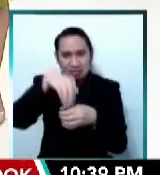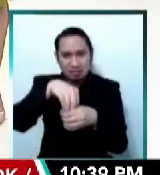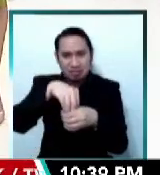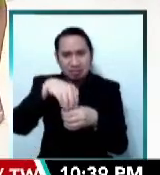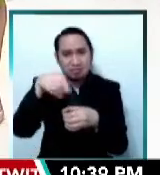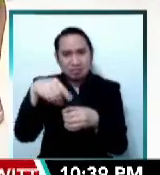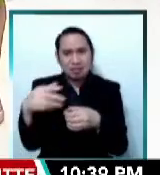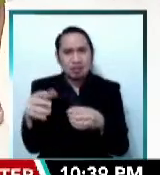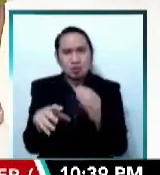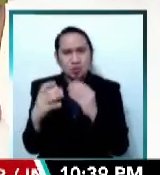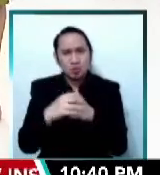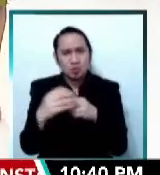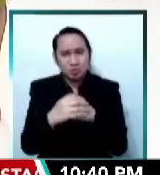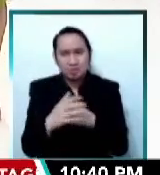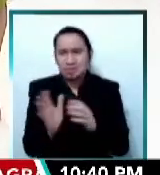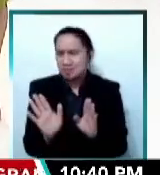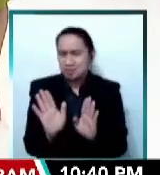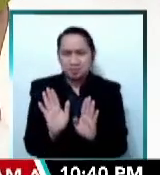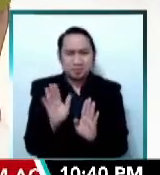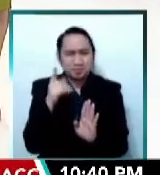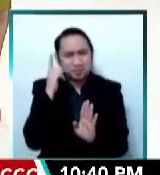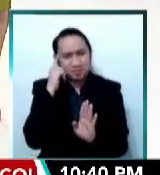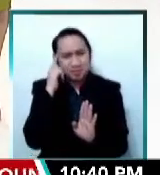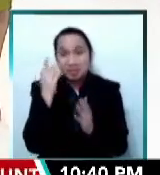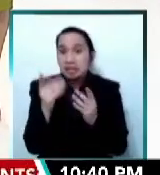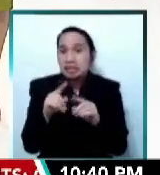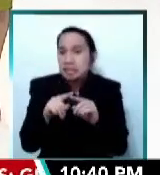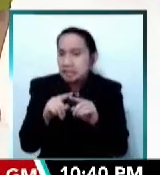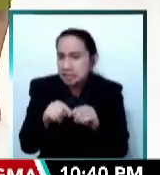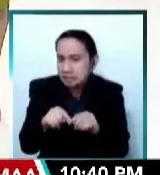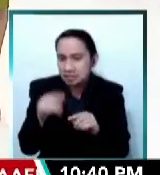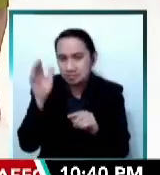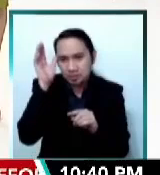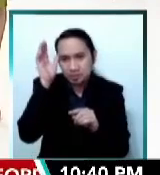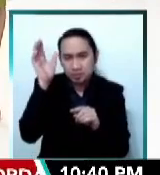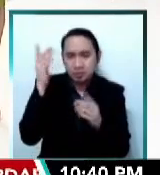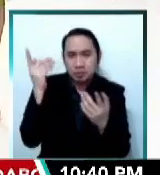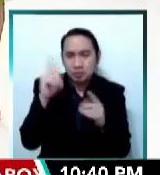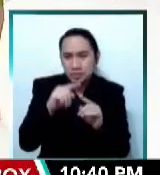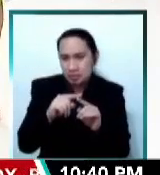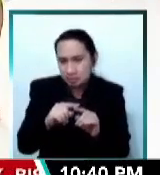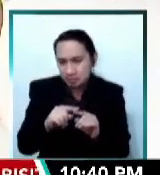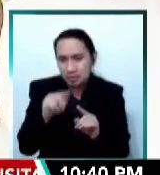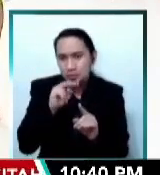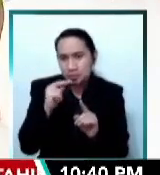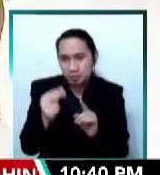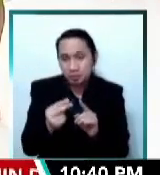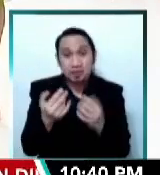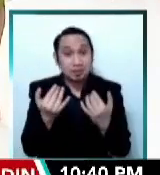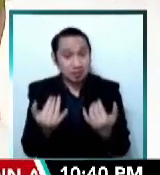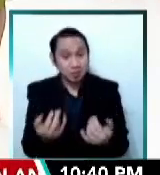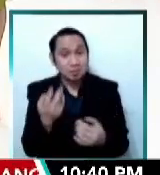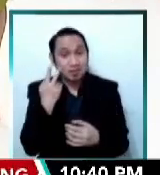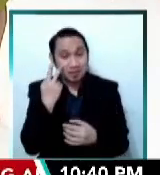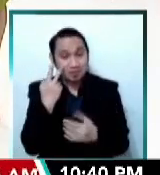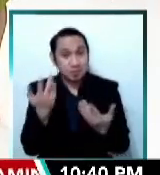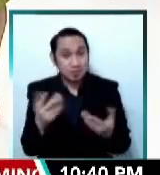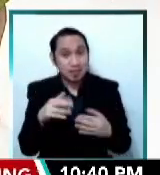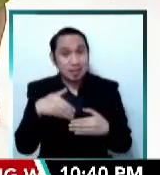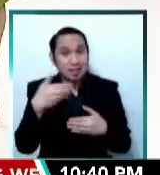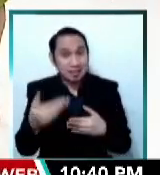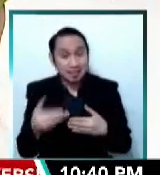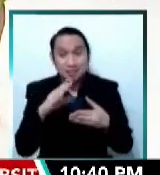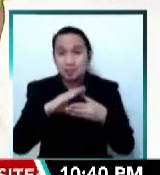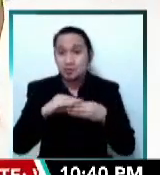Medyo mahirap yun. Depende sa context. Ganyan kasi ang ginawa ng tampok natin sa ating susunod na istorya. Hindi naman